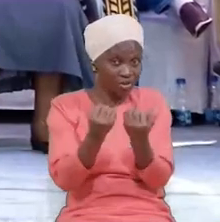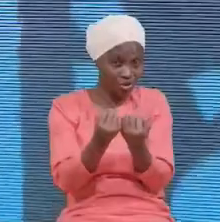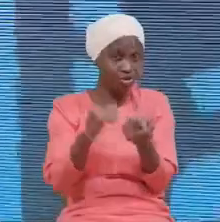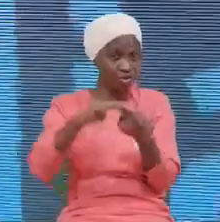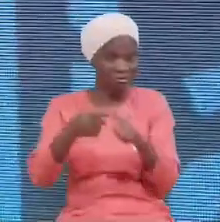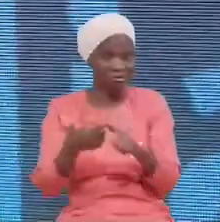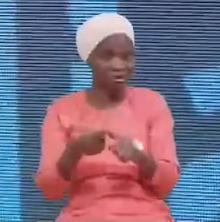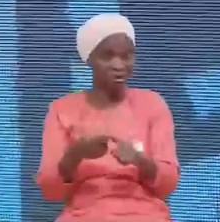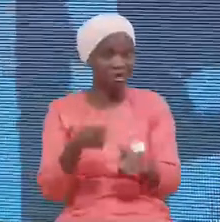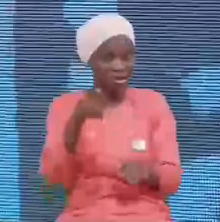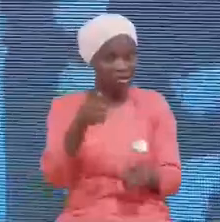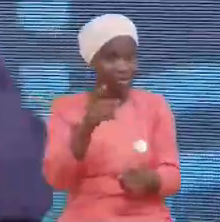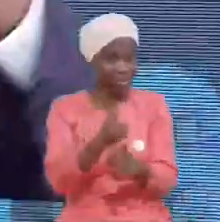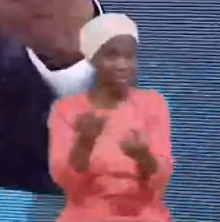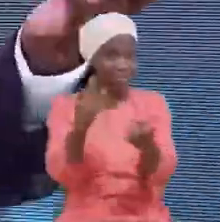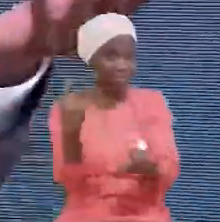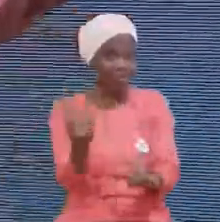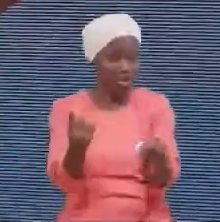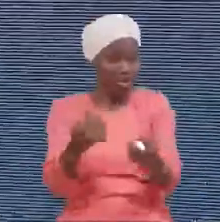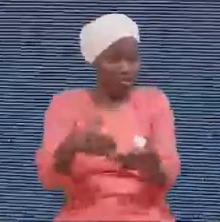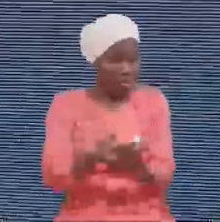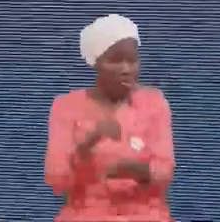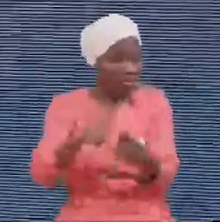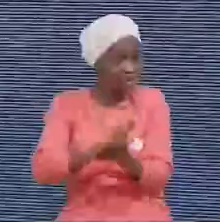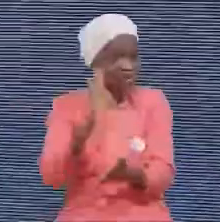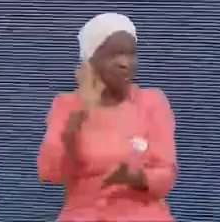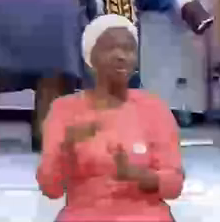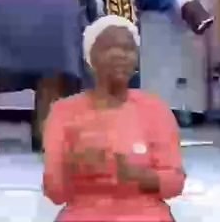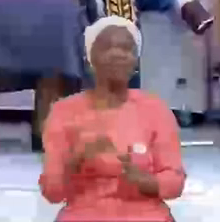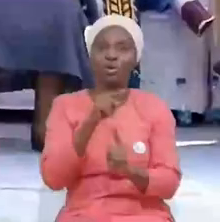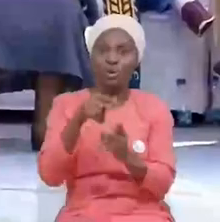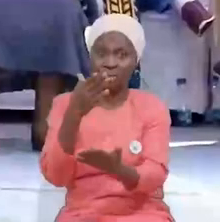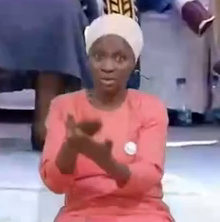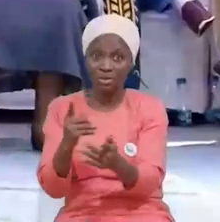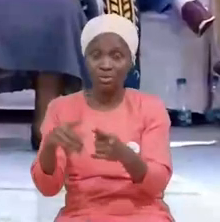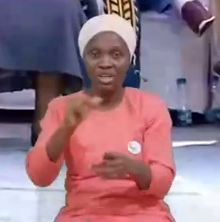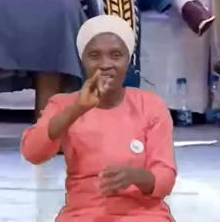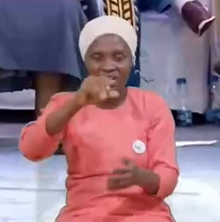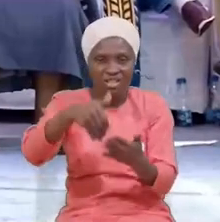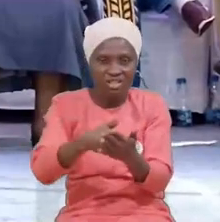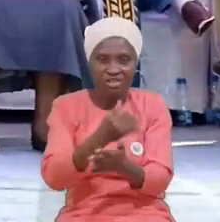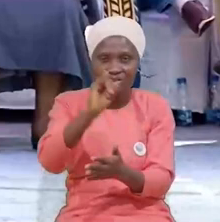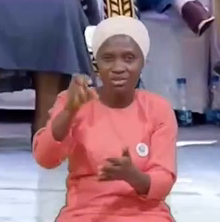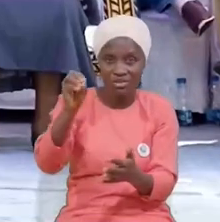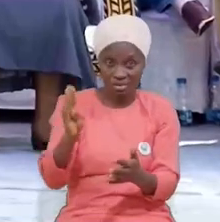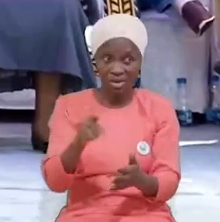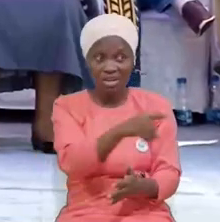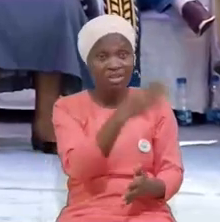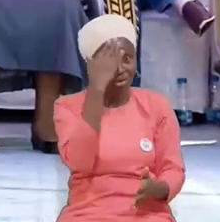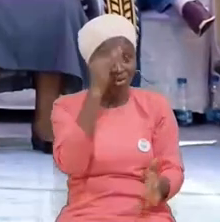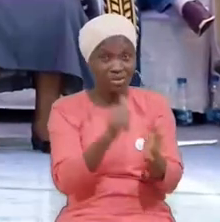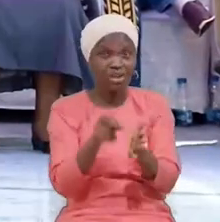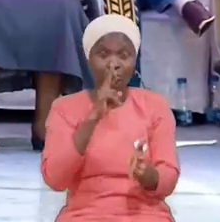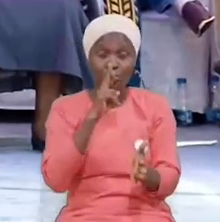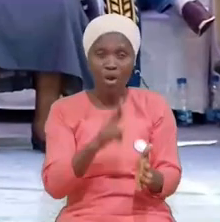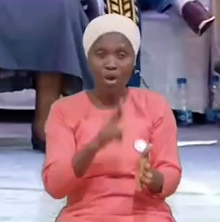Il est juste venu. Quand il trouve un nouvel emploi, ils savent que tu as affamé pour que quelqu'un soit à